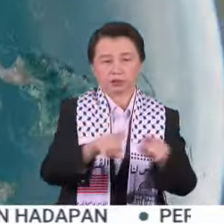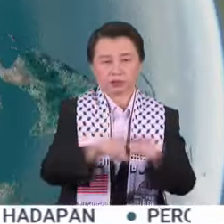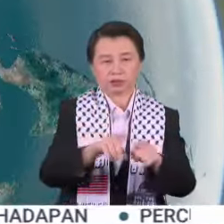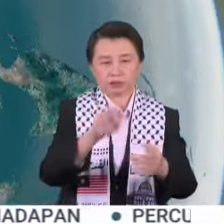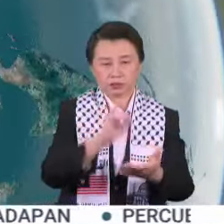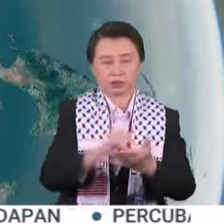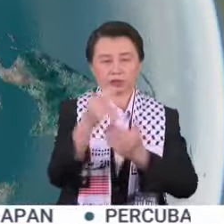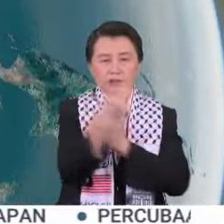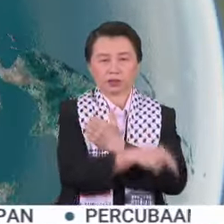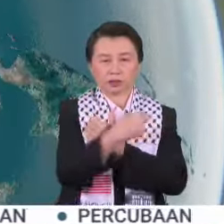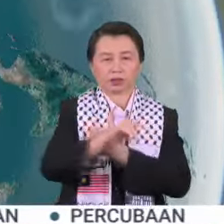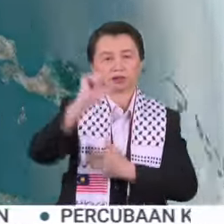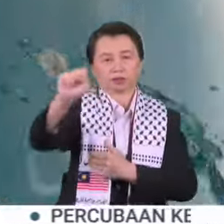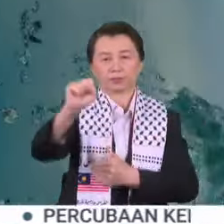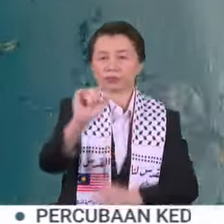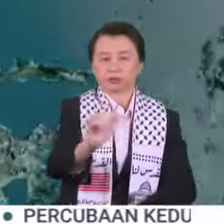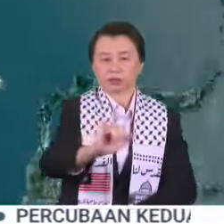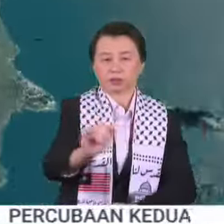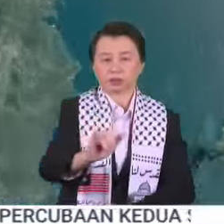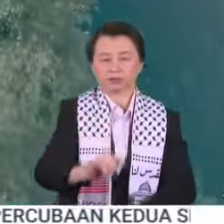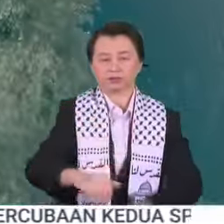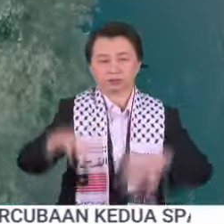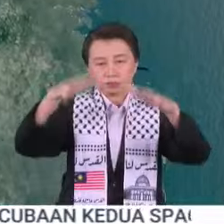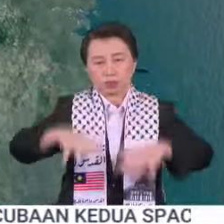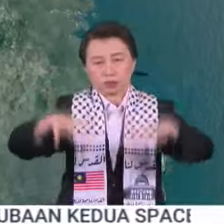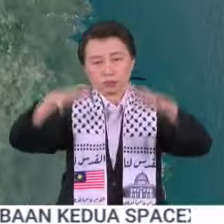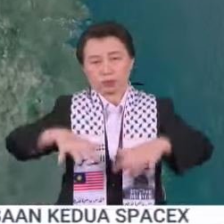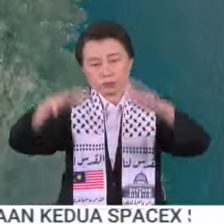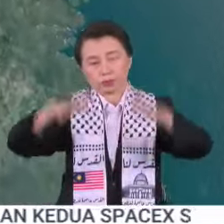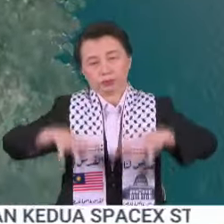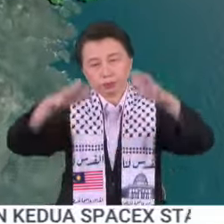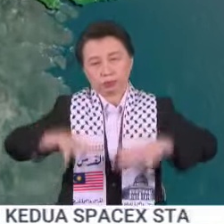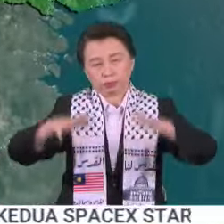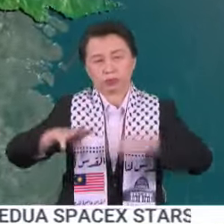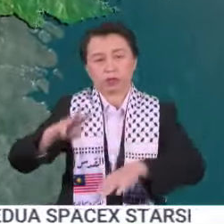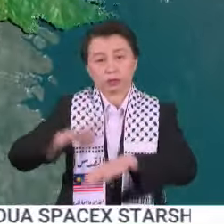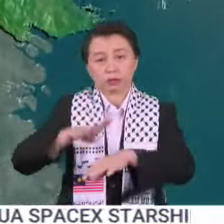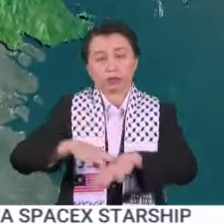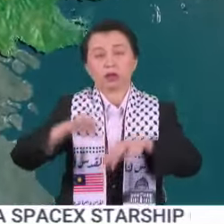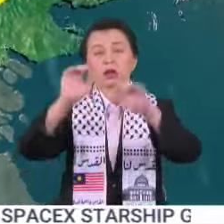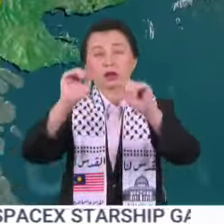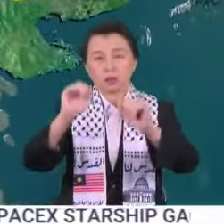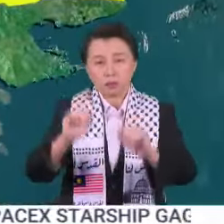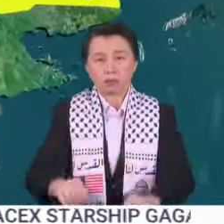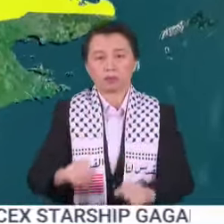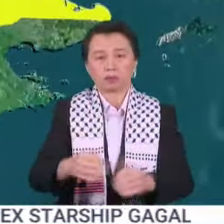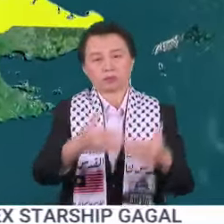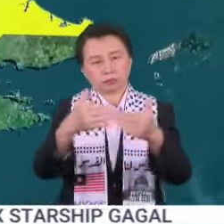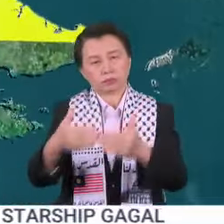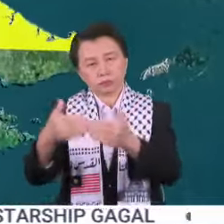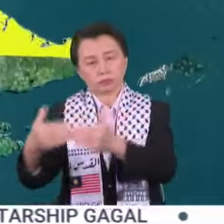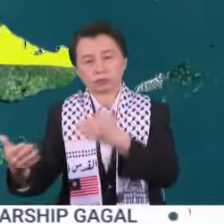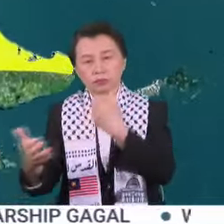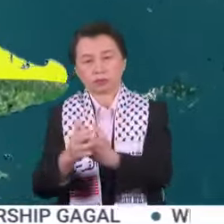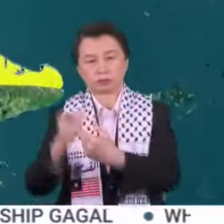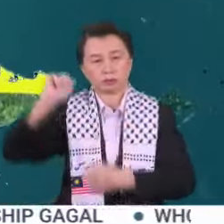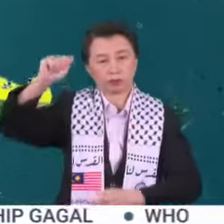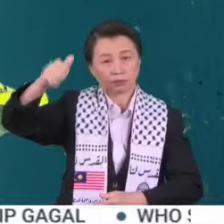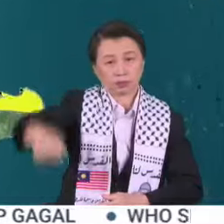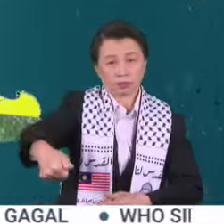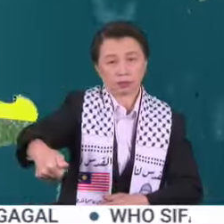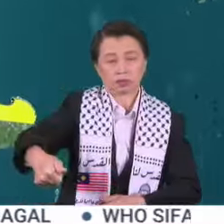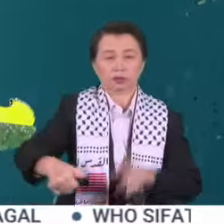di negeri Sabah. Amaran hujan berterusan ini dijangka mampu untuk berterusan sehingga hari esok